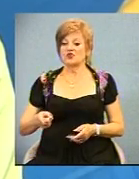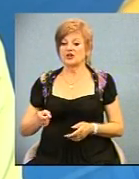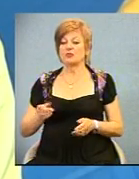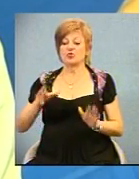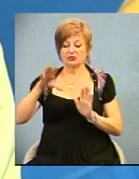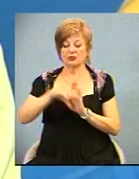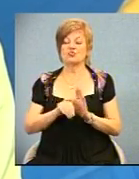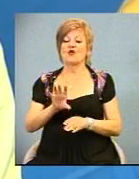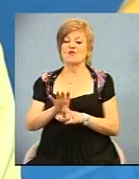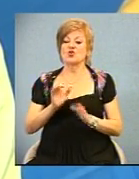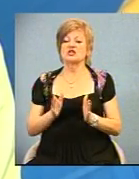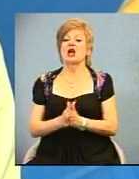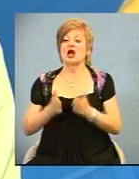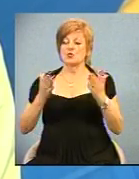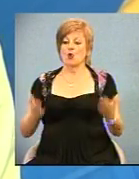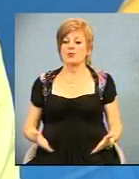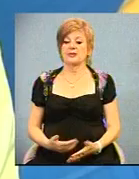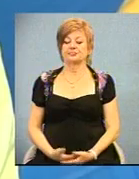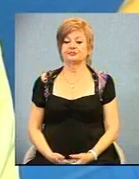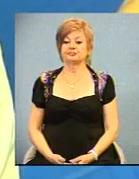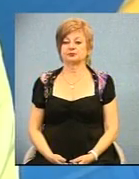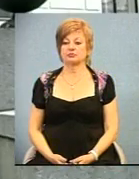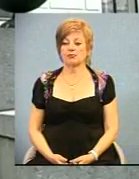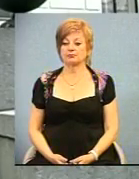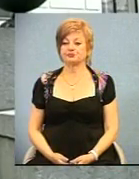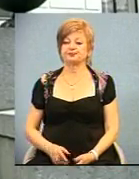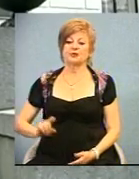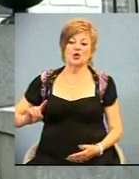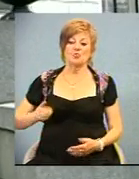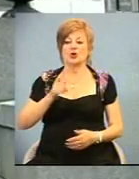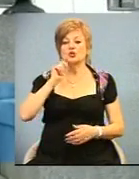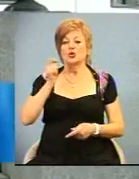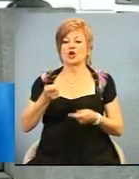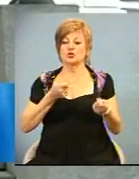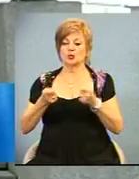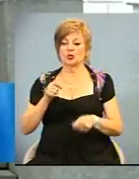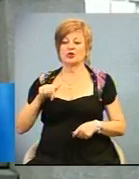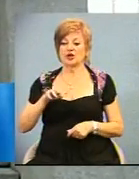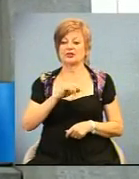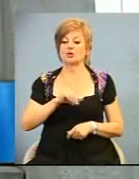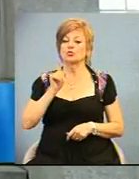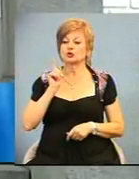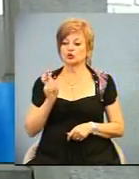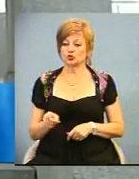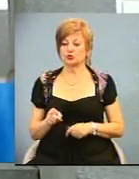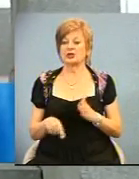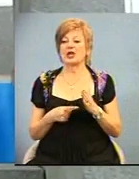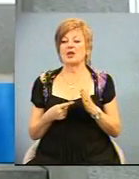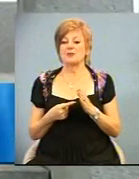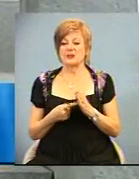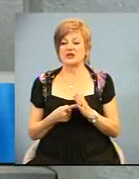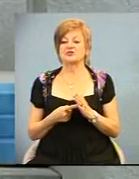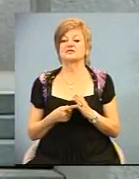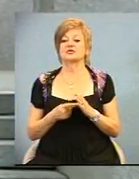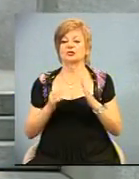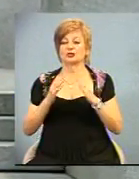фотоальбомі. Про все це Дмитро Грінченко. Перший український уряд ходив на роботу сюди, до нинішнього міського будинку